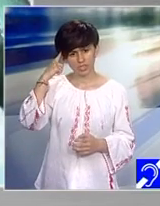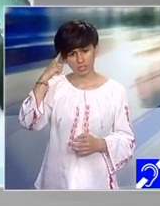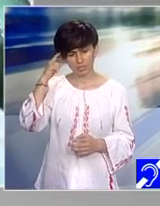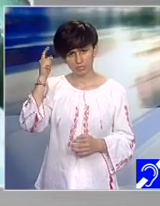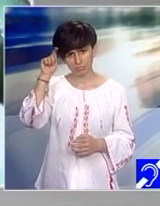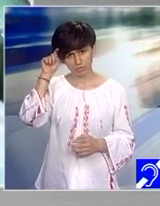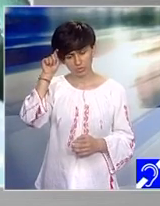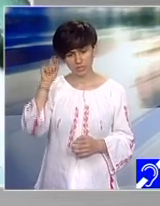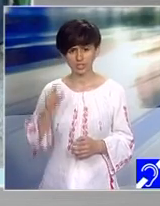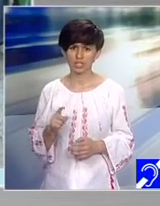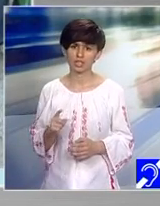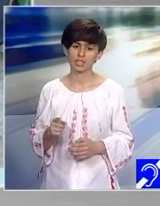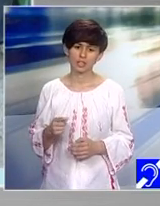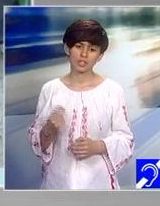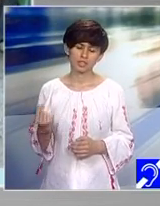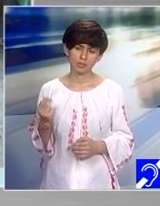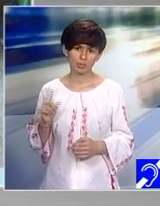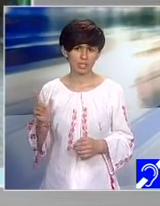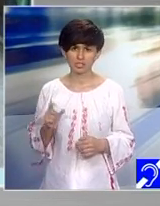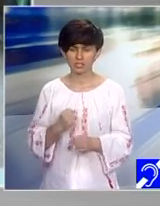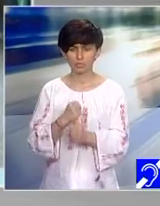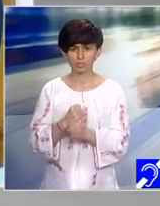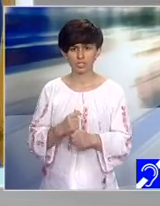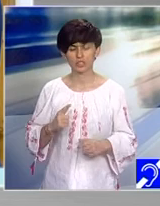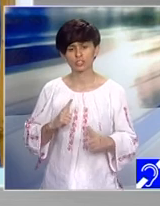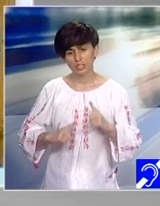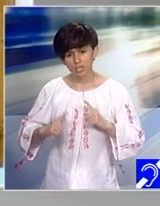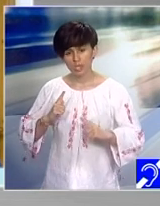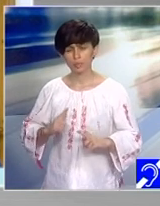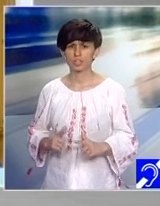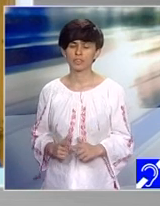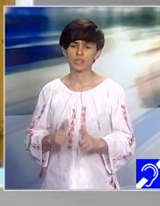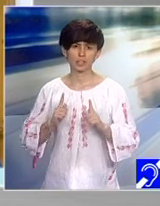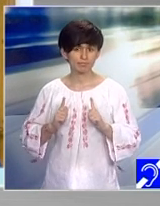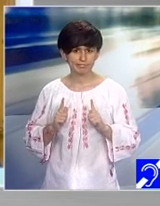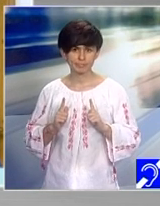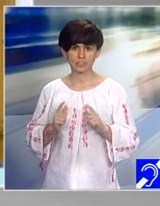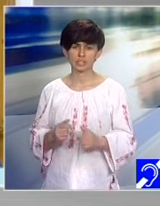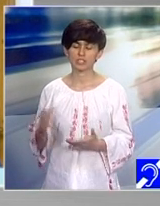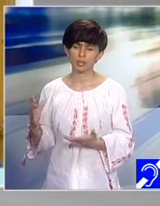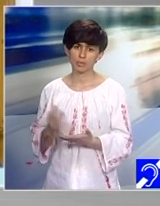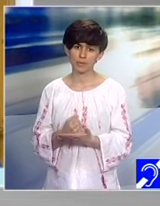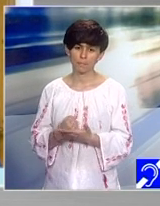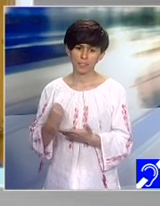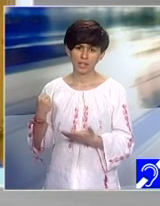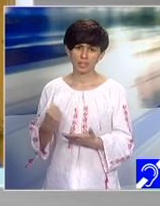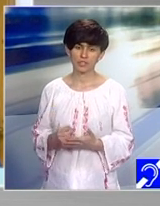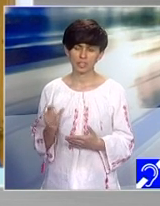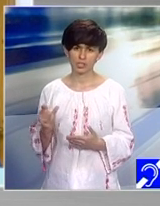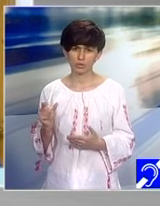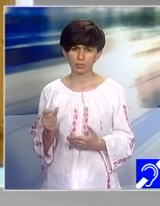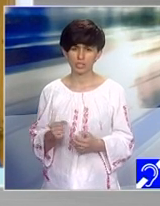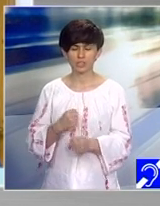n-ar munci decât ar munci în această țară. Preferă să stea pe VMG, pe venit minim garantat, plus să lucreze